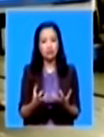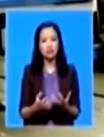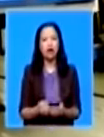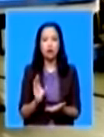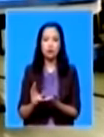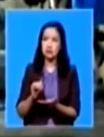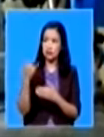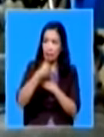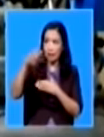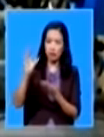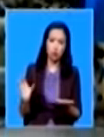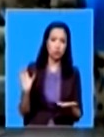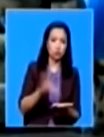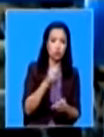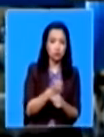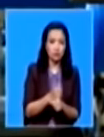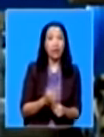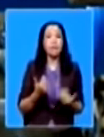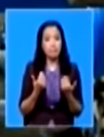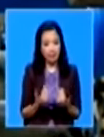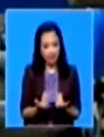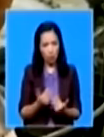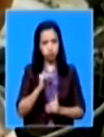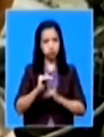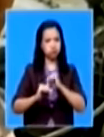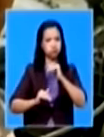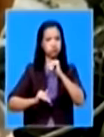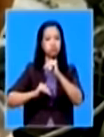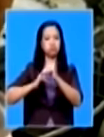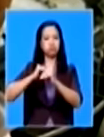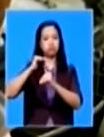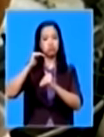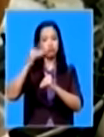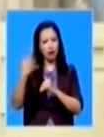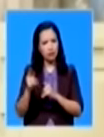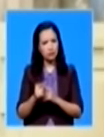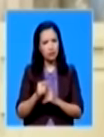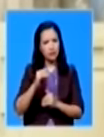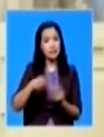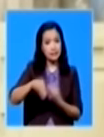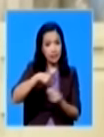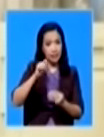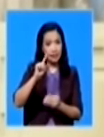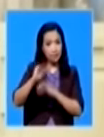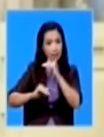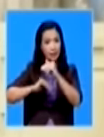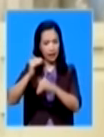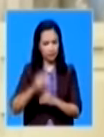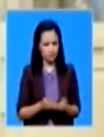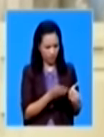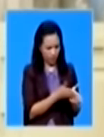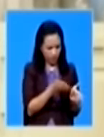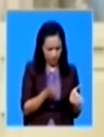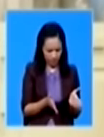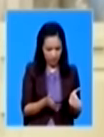ลงทุนจากต่างประเทศบ้างอะไรบ้างวันนี้มันเจริญเติบโตมาสักเท่าไหร่ละถ้าพูดถึงการพัฒนาเศรษฐกิจนะมันอยู่ระยะนี้มานานพอสมคว